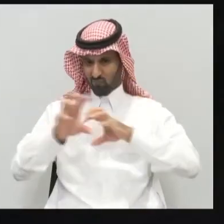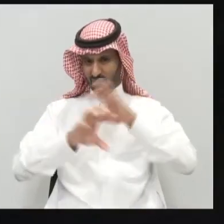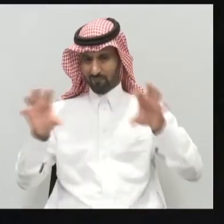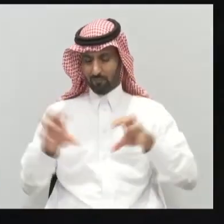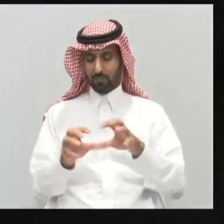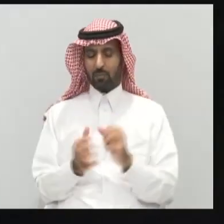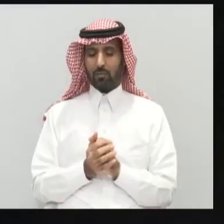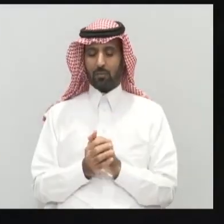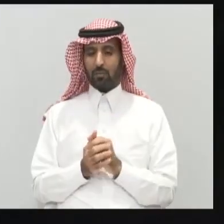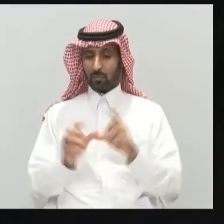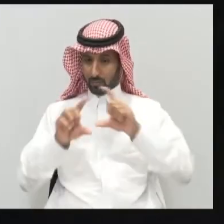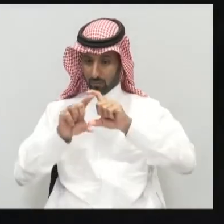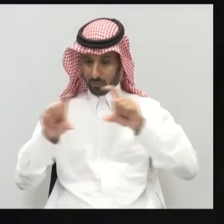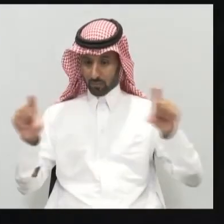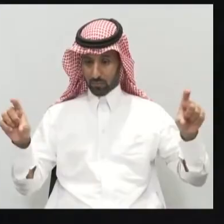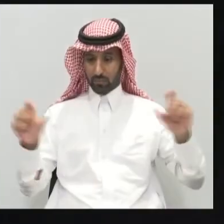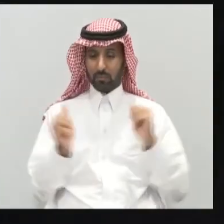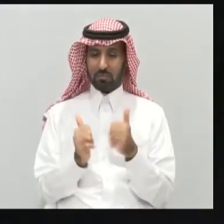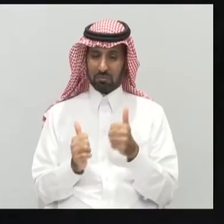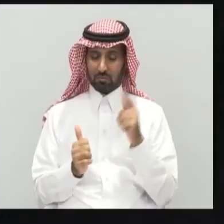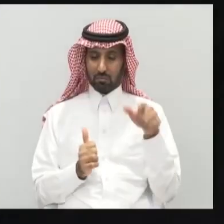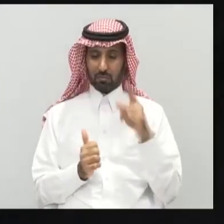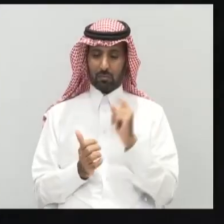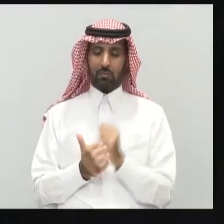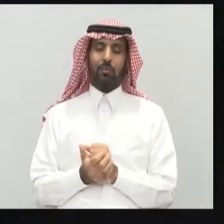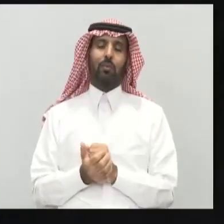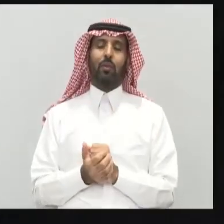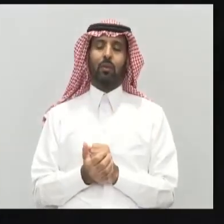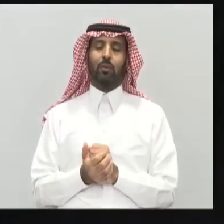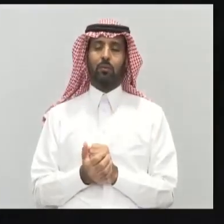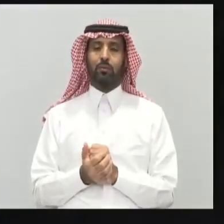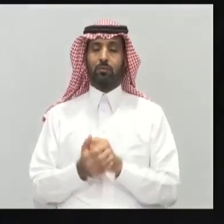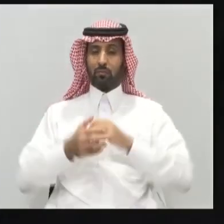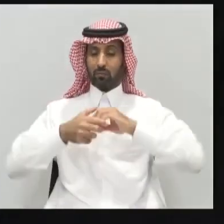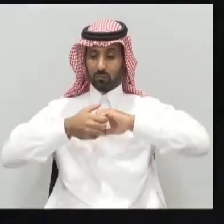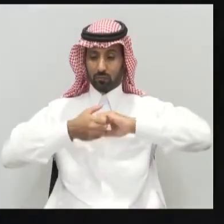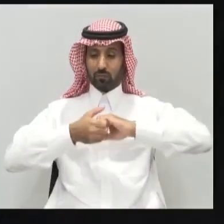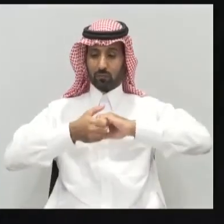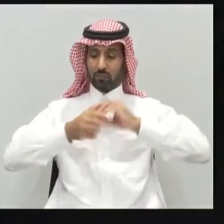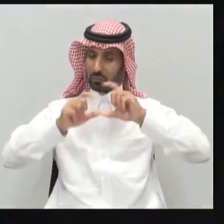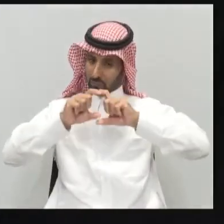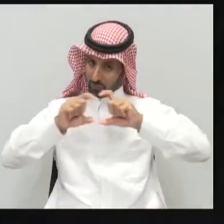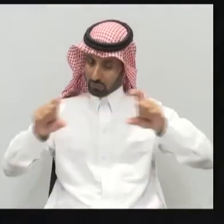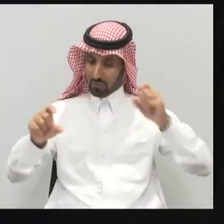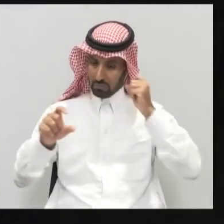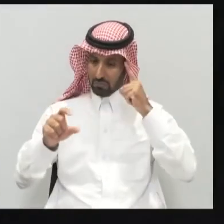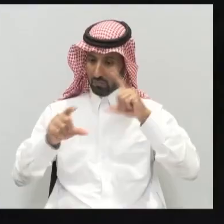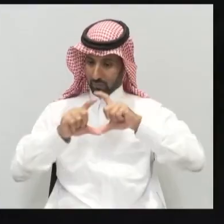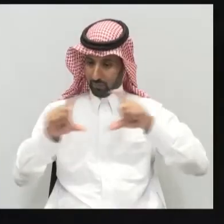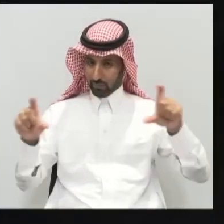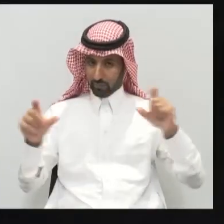خلاص. We have to rearrange it to make up a cohesive and understandable